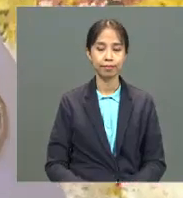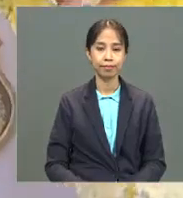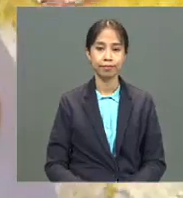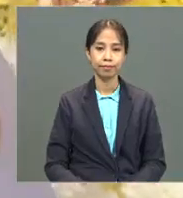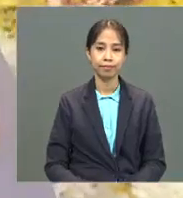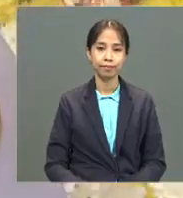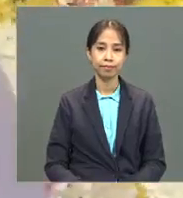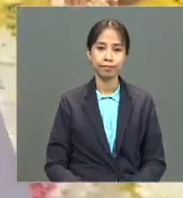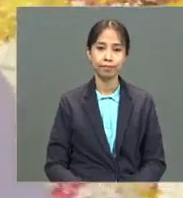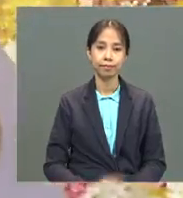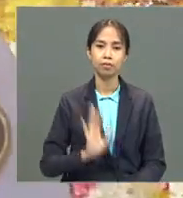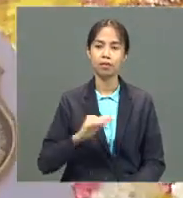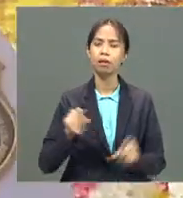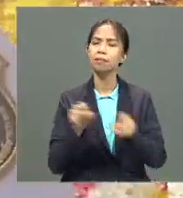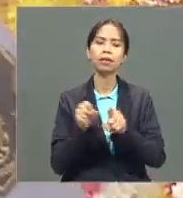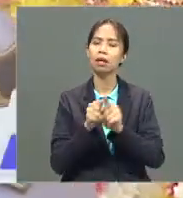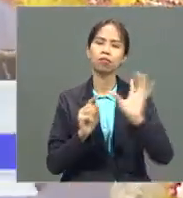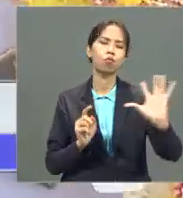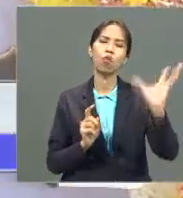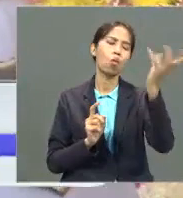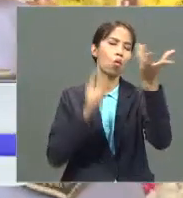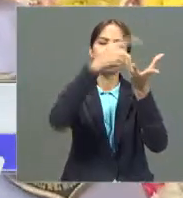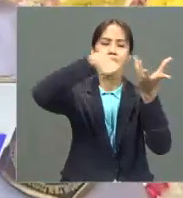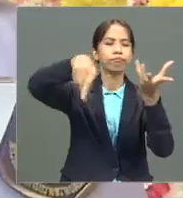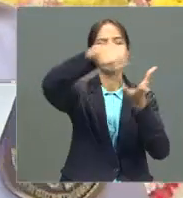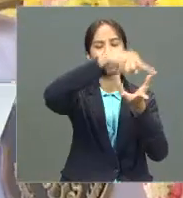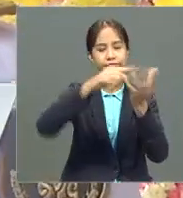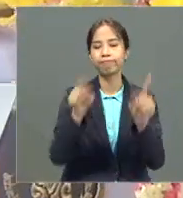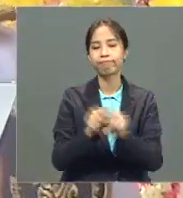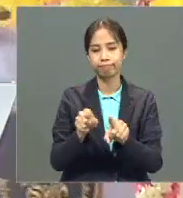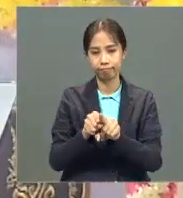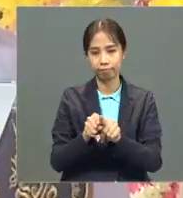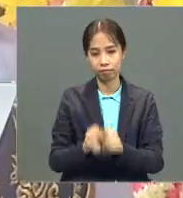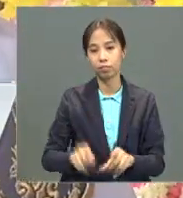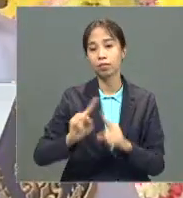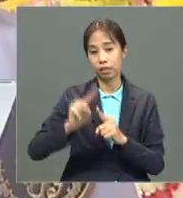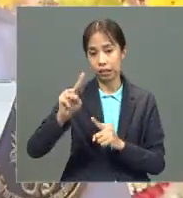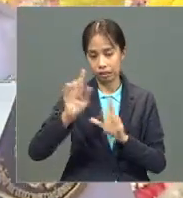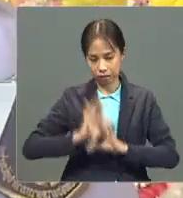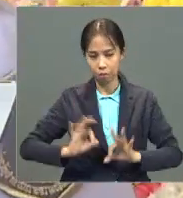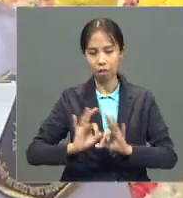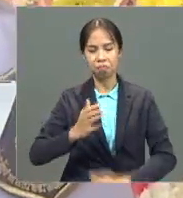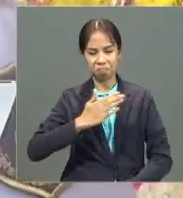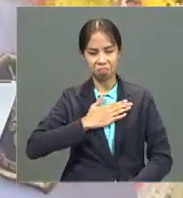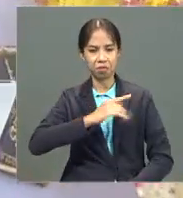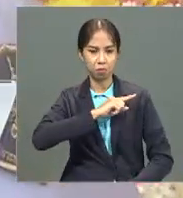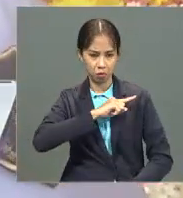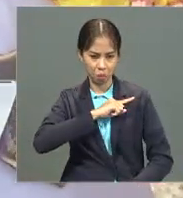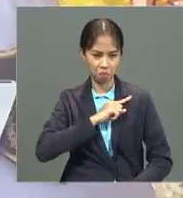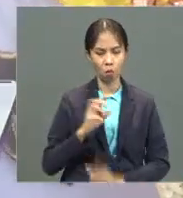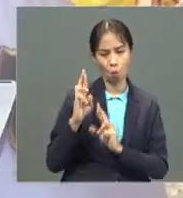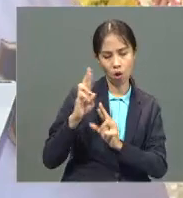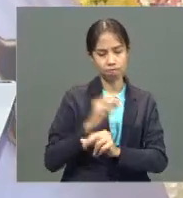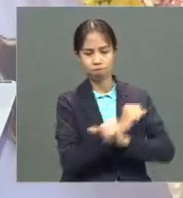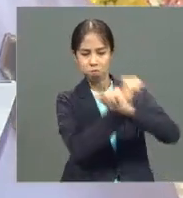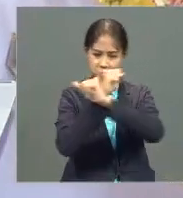โคโรนาไวรัสมันเป็นกันทั่วโลกนะฮะก็อยู่ที่1วินัยนะฮะการระวังป้องกันนะ